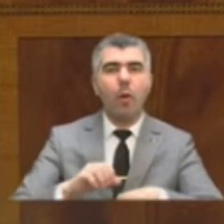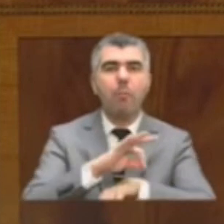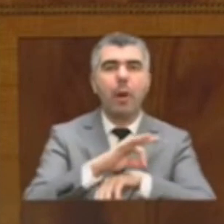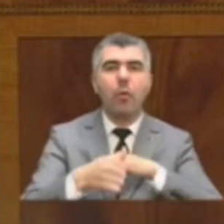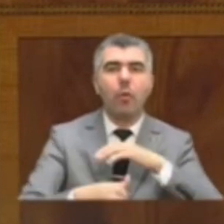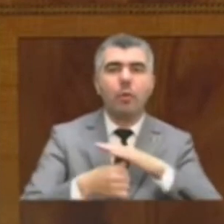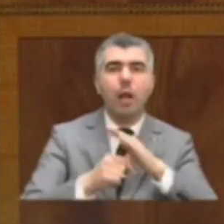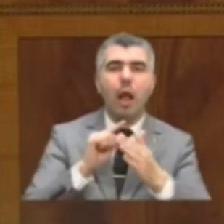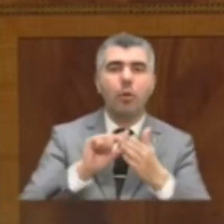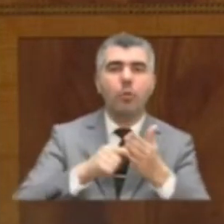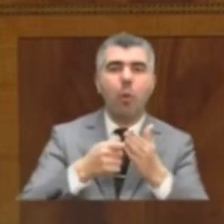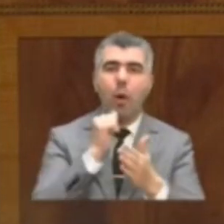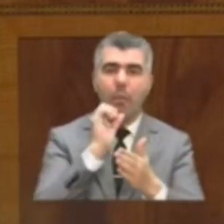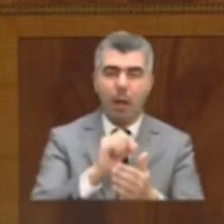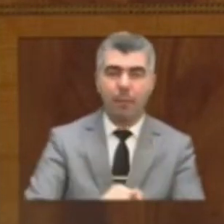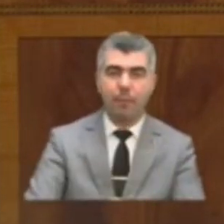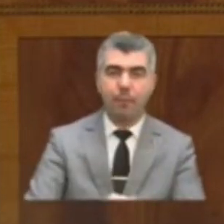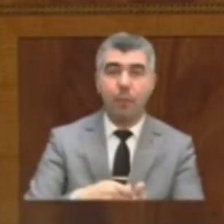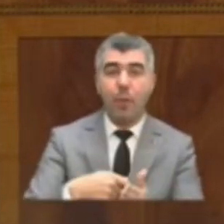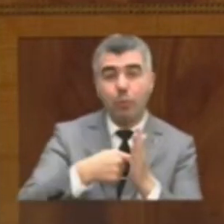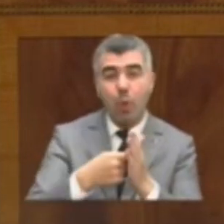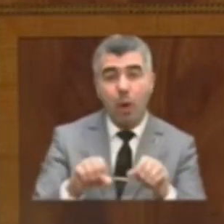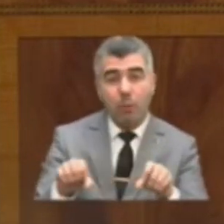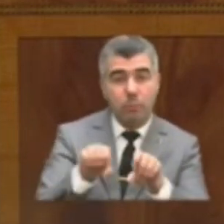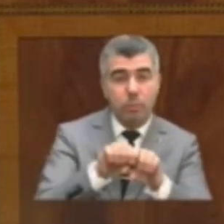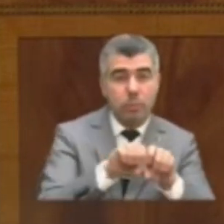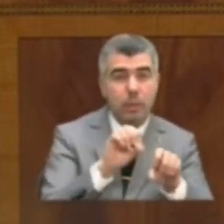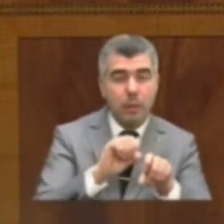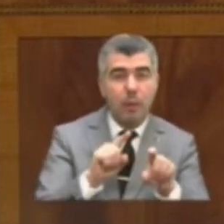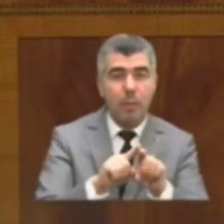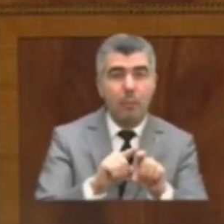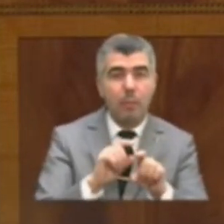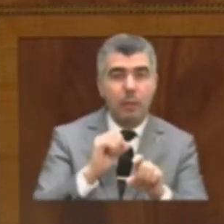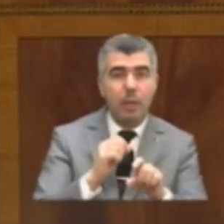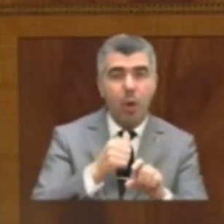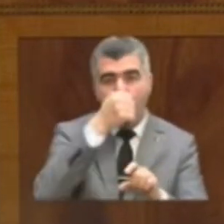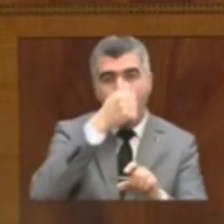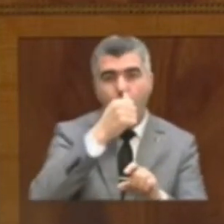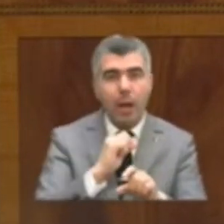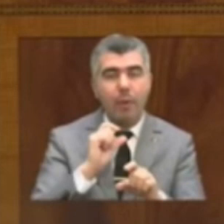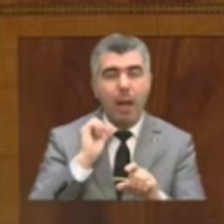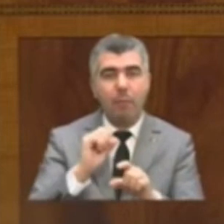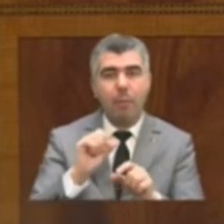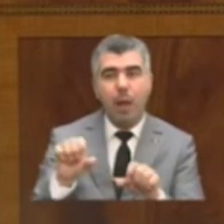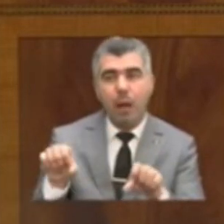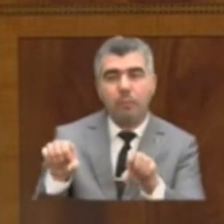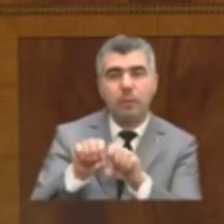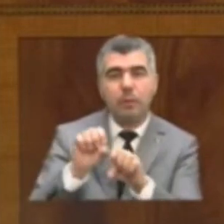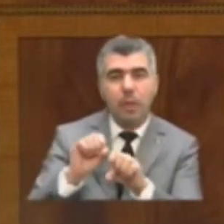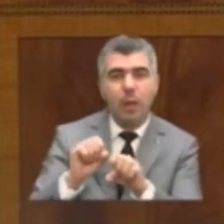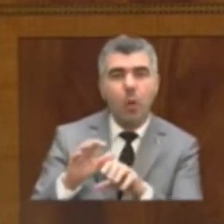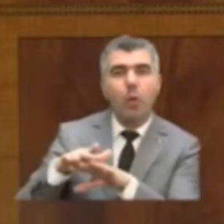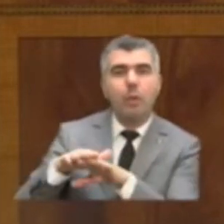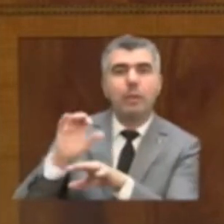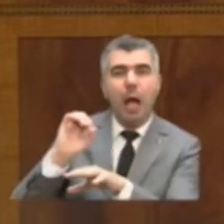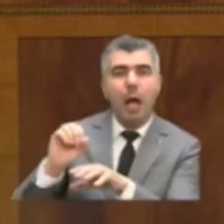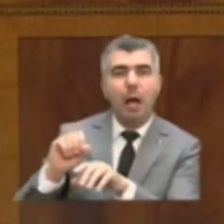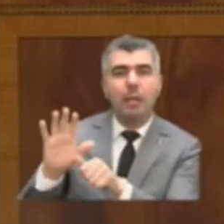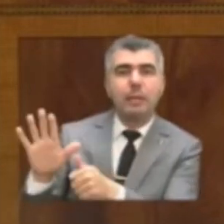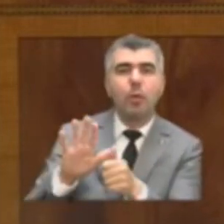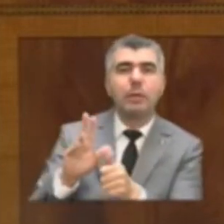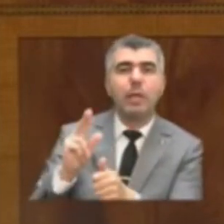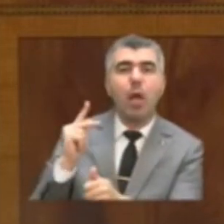للشرب. فعملنا المشروع ديال الربط بين حوض سبو وسد سيدي محمد بن عبد الله على طول 65 كيلومتر